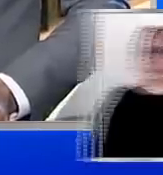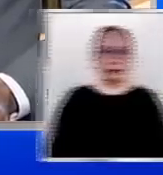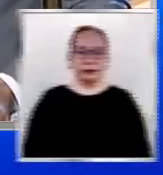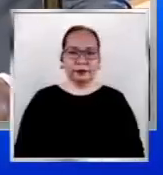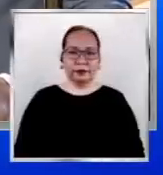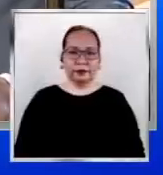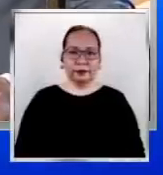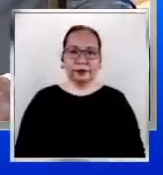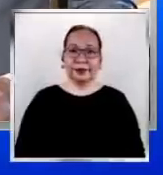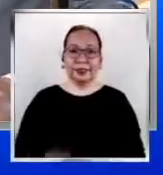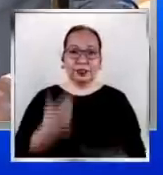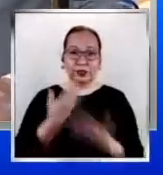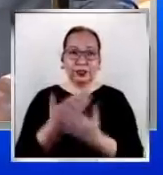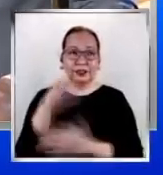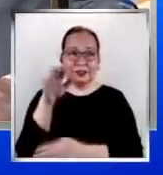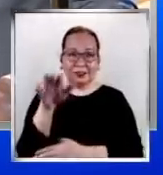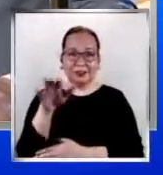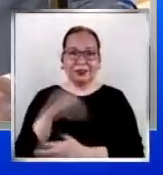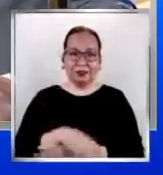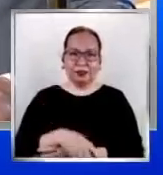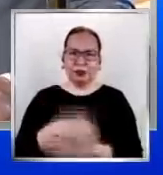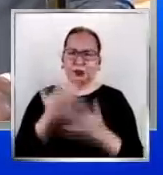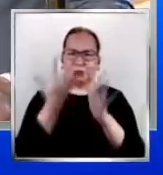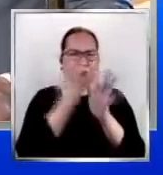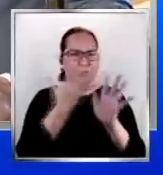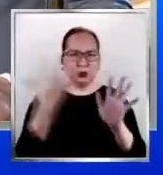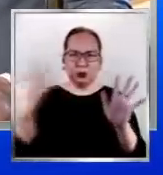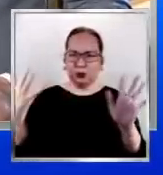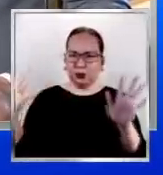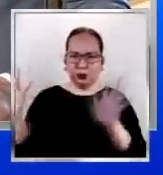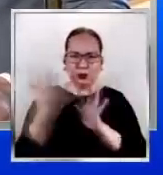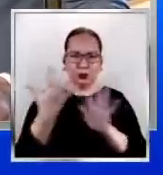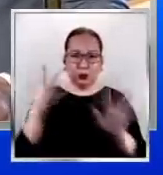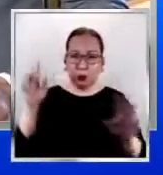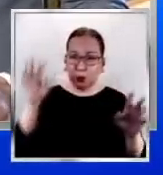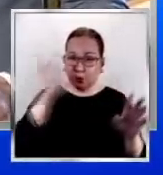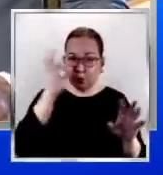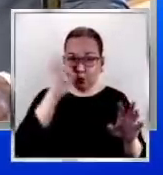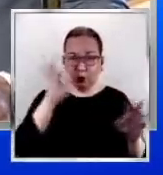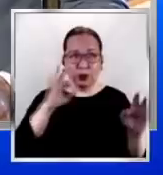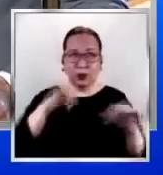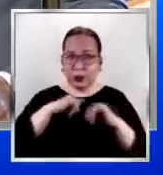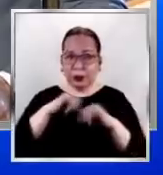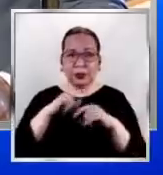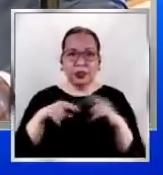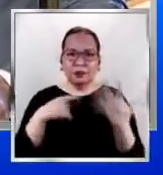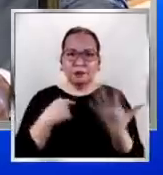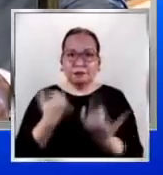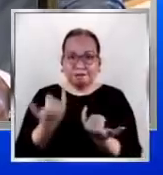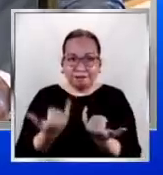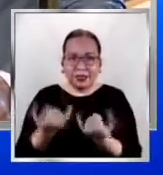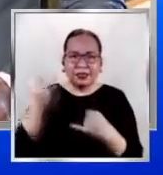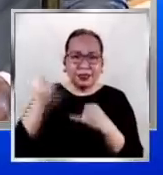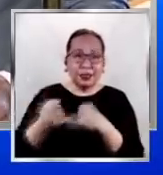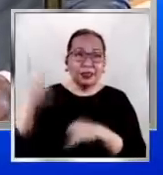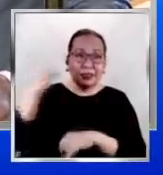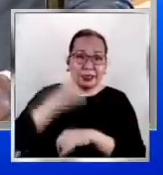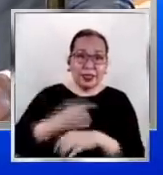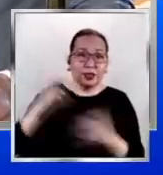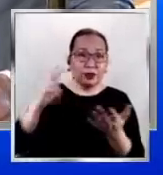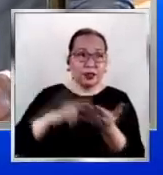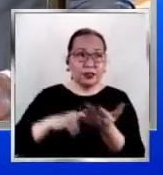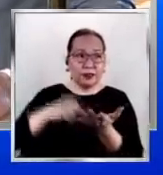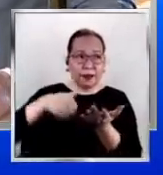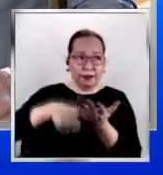Magandang hapon po. Pila-pila pa rin ang ilang kababayan nating humabol ngayong huling araw ng voters registration. At gaya ng mga